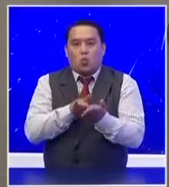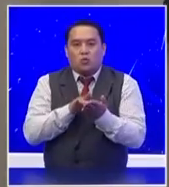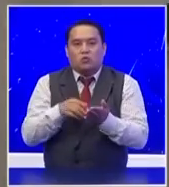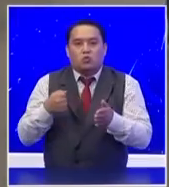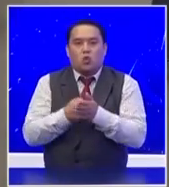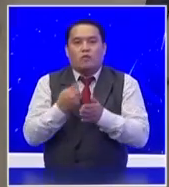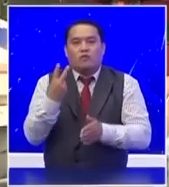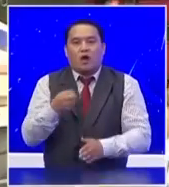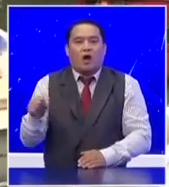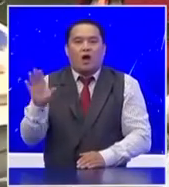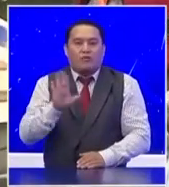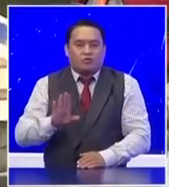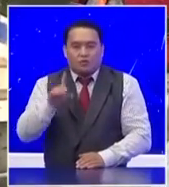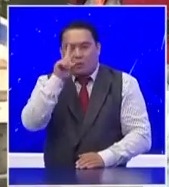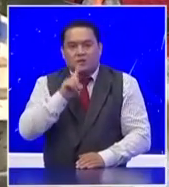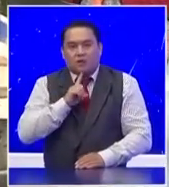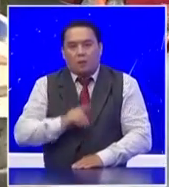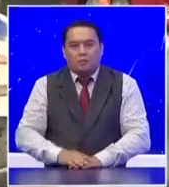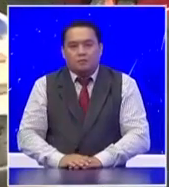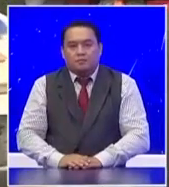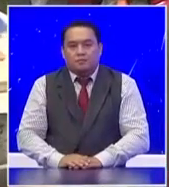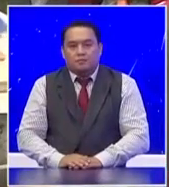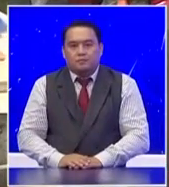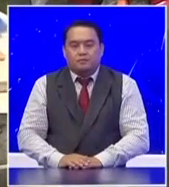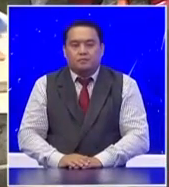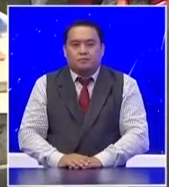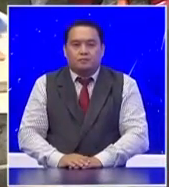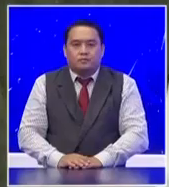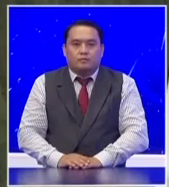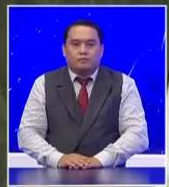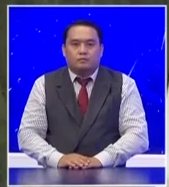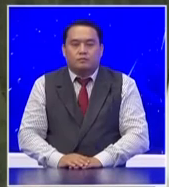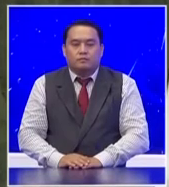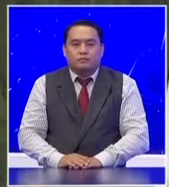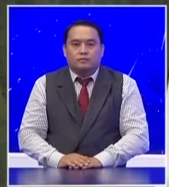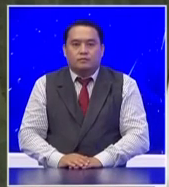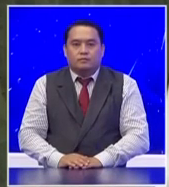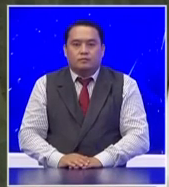туристами до 2 августа текущего года.